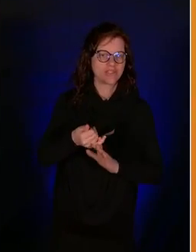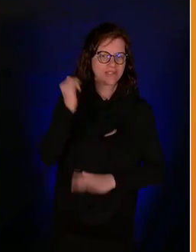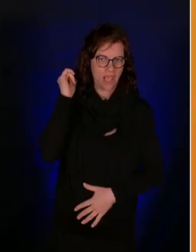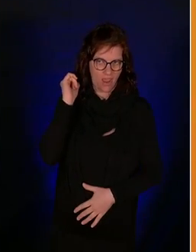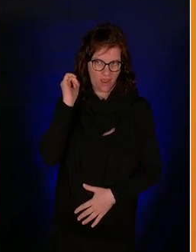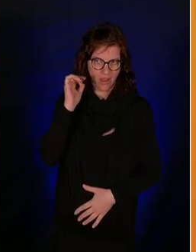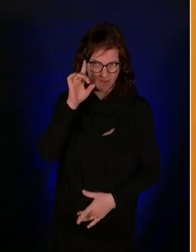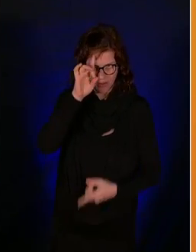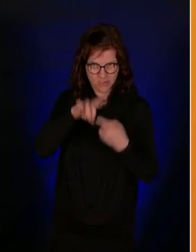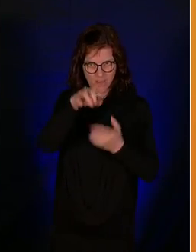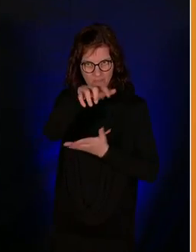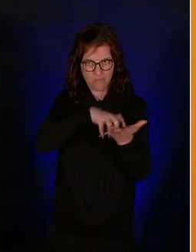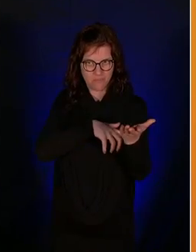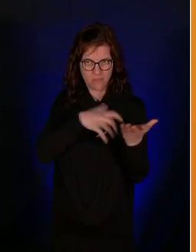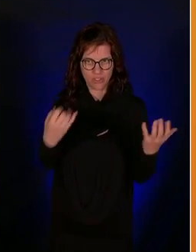rapport d'activité,